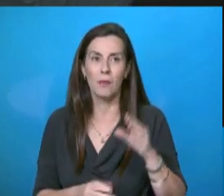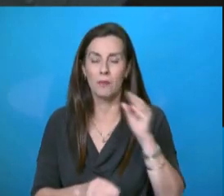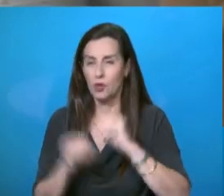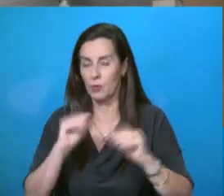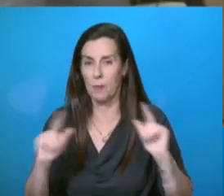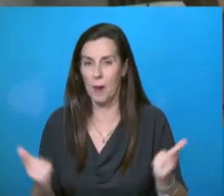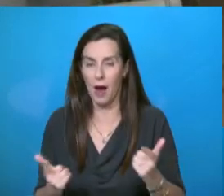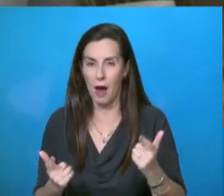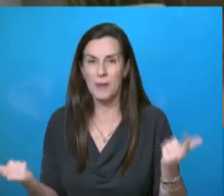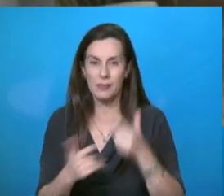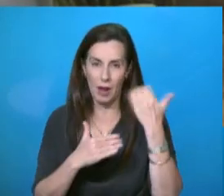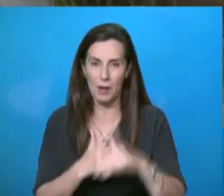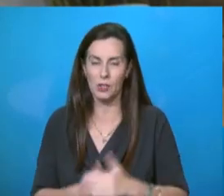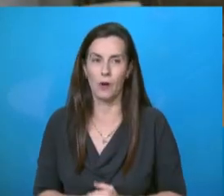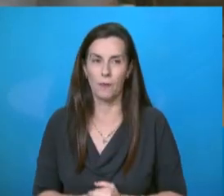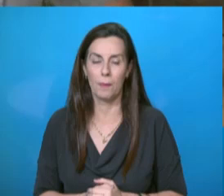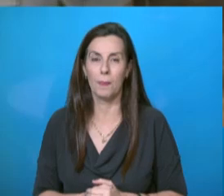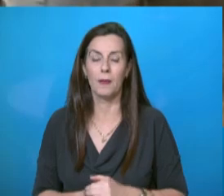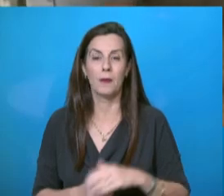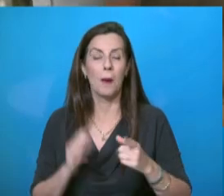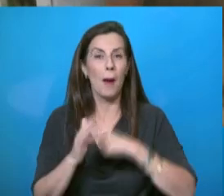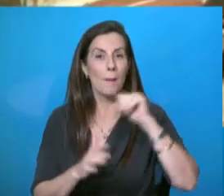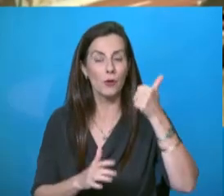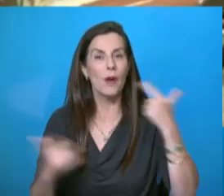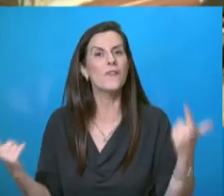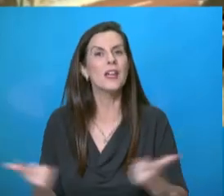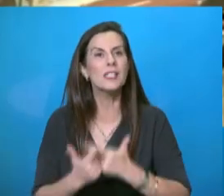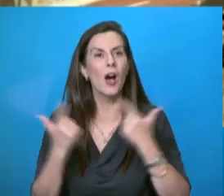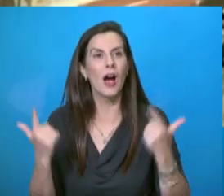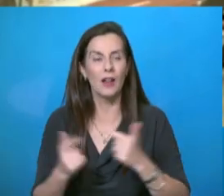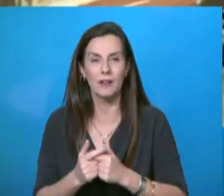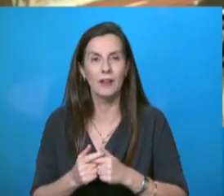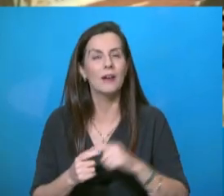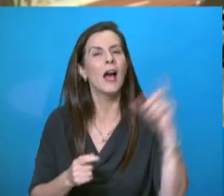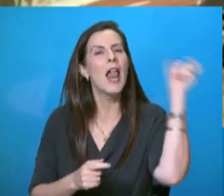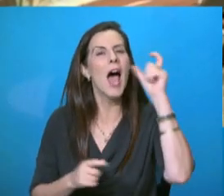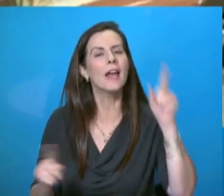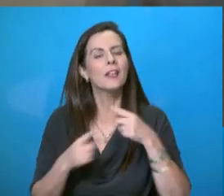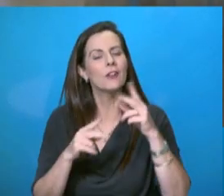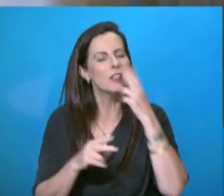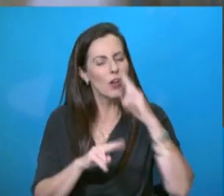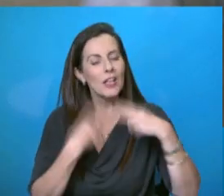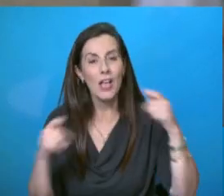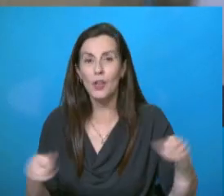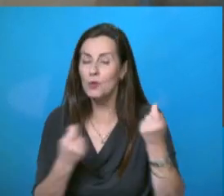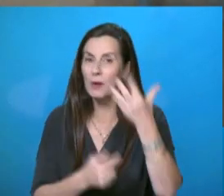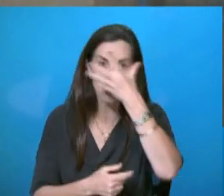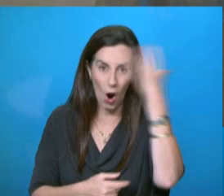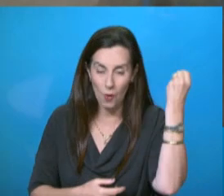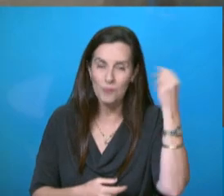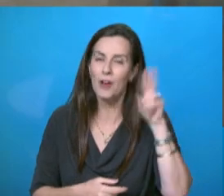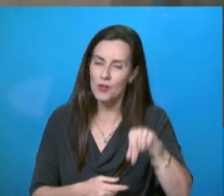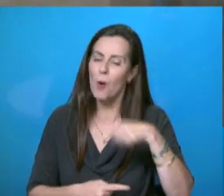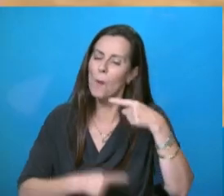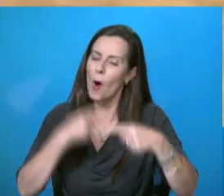האלה בסוף. חודש יערך כאן בפעם הראשונה פסטיבל הלדינו, ניסיון לשחזר תרבות שכמעט נשכחה ויש בו